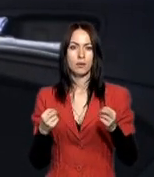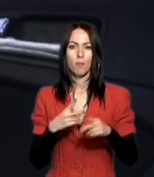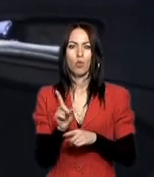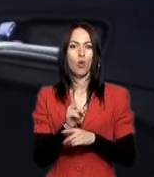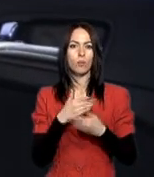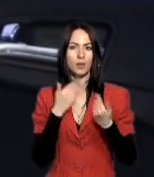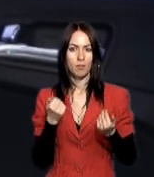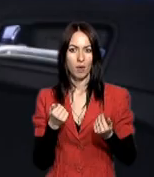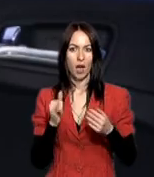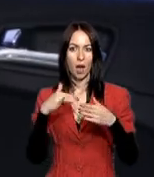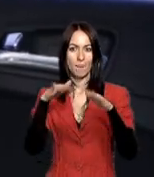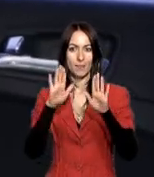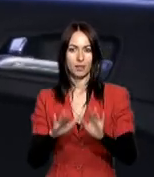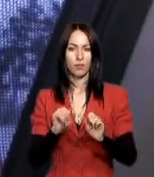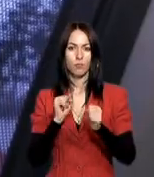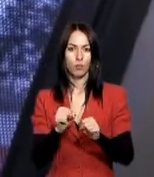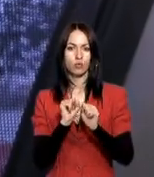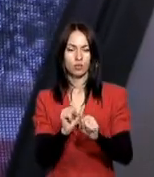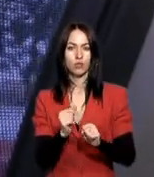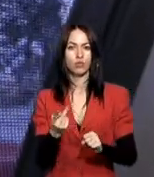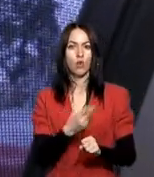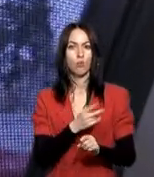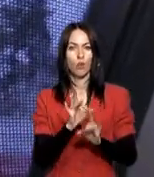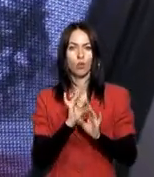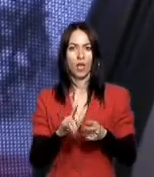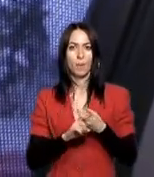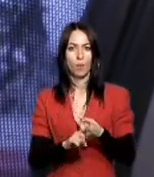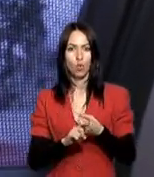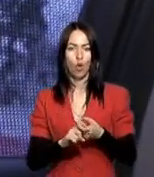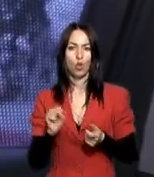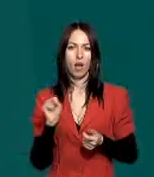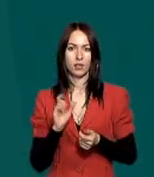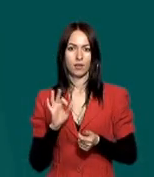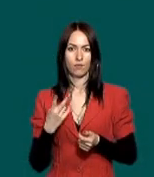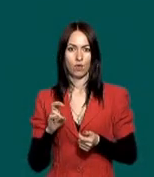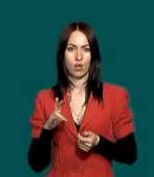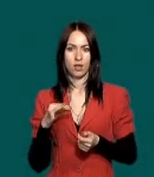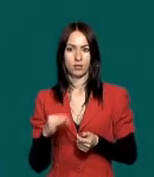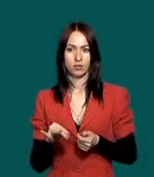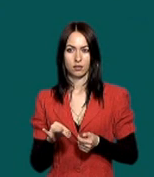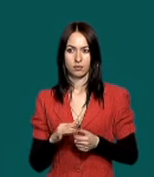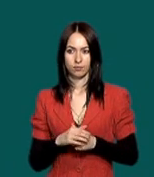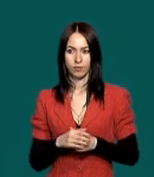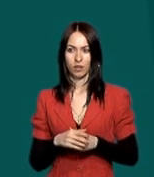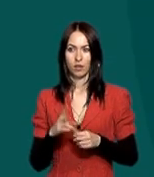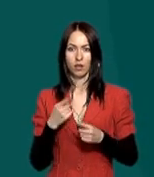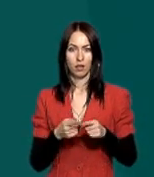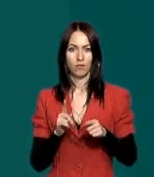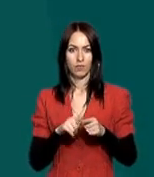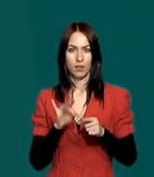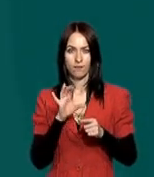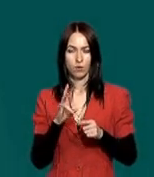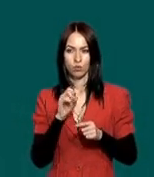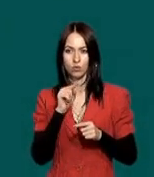Плівка між водієм та пасажиром може захистити обох, каже імунолог Андрій Волянський. Механічний вірус не